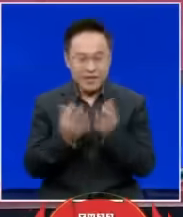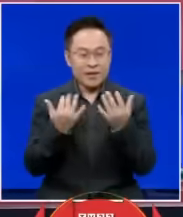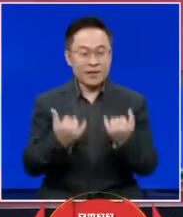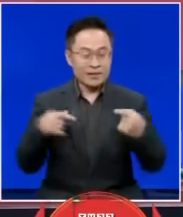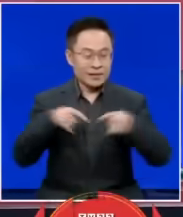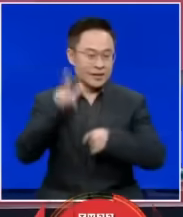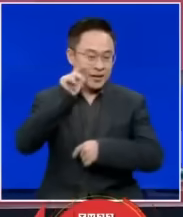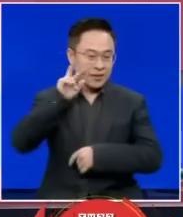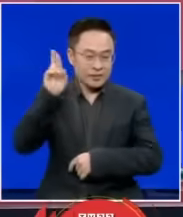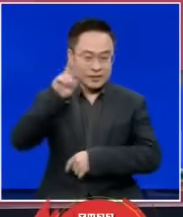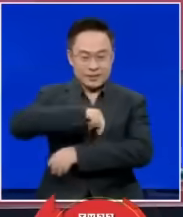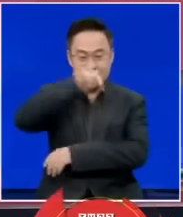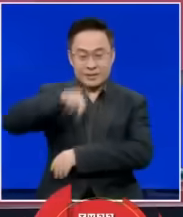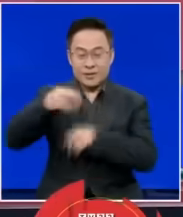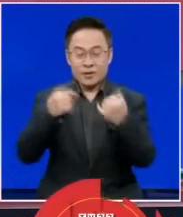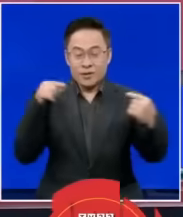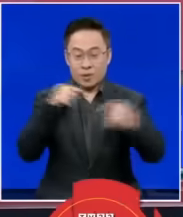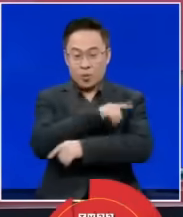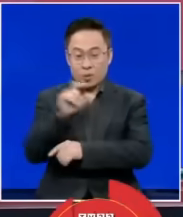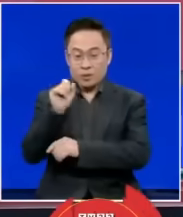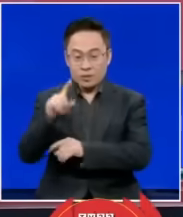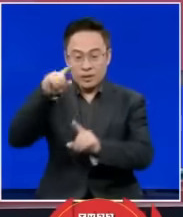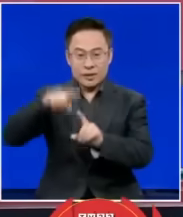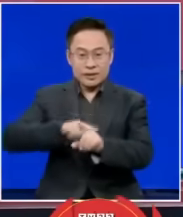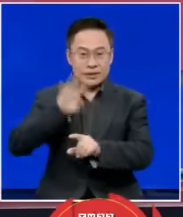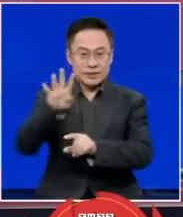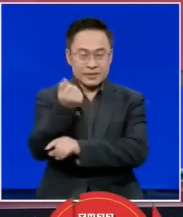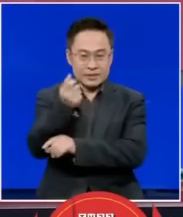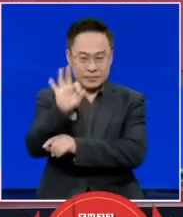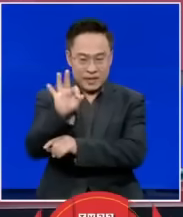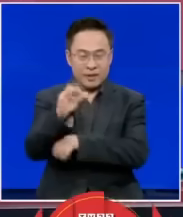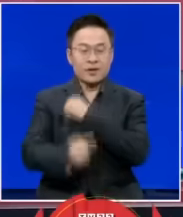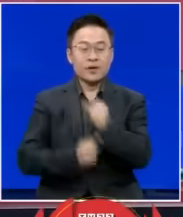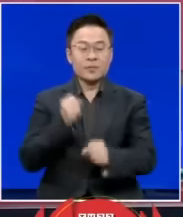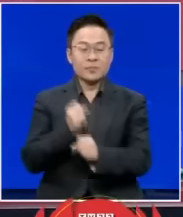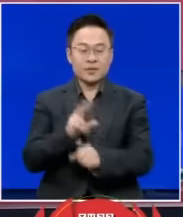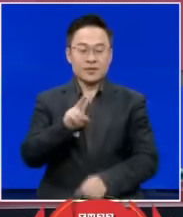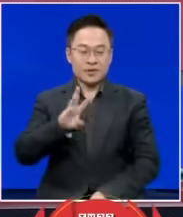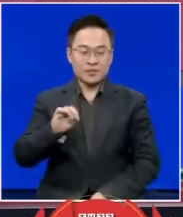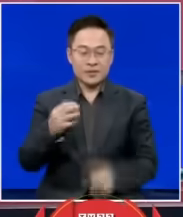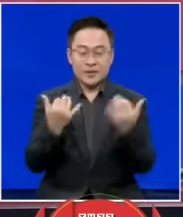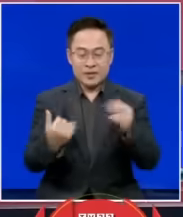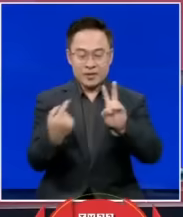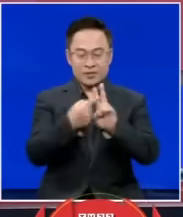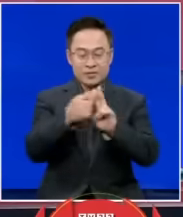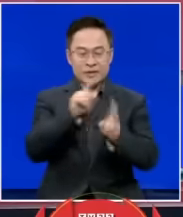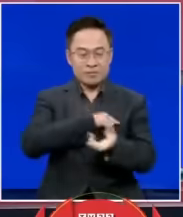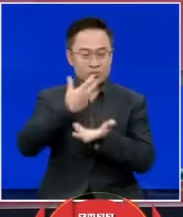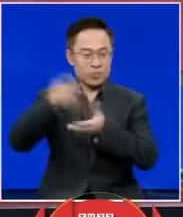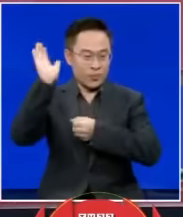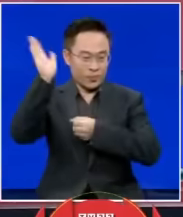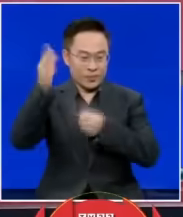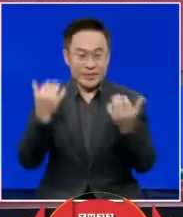สวัสดีครับ สวัสดีค่ะข่าวเที่ยงเนชั่นวันนี้ศุกร์ที่19เมษายน2567ค่ะอยู่กับคุณอ๋องอติชาติวงศ์วุฒิ